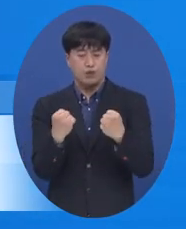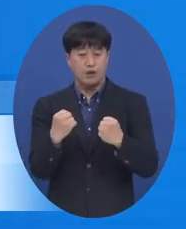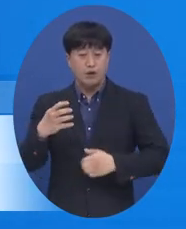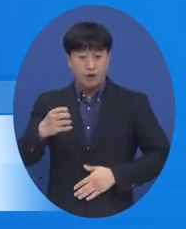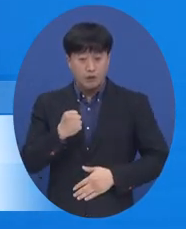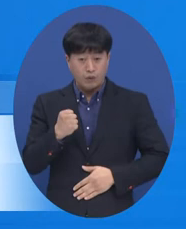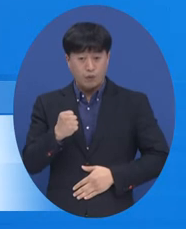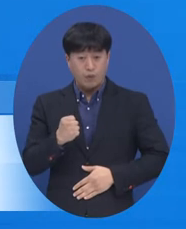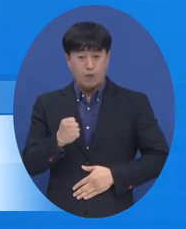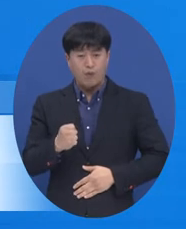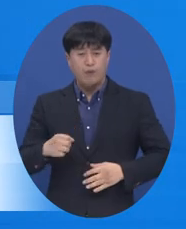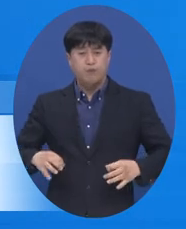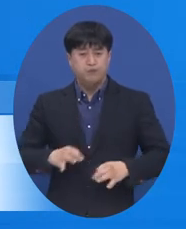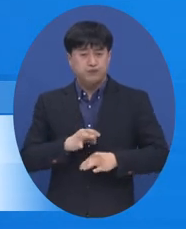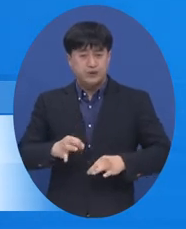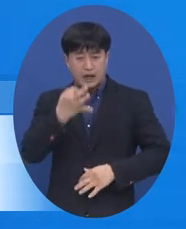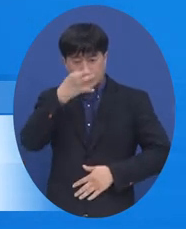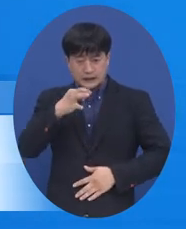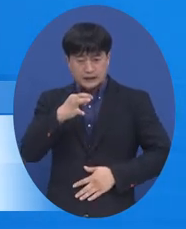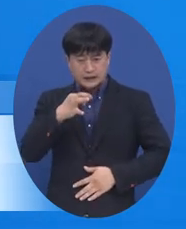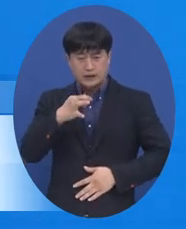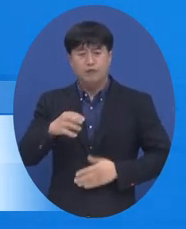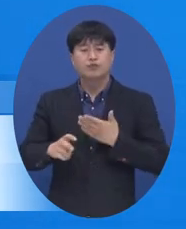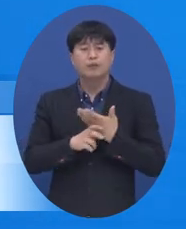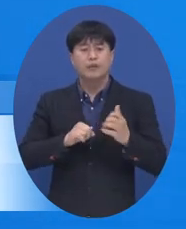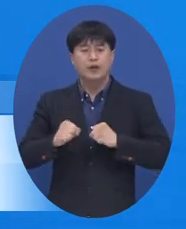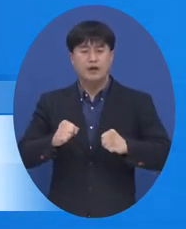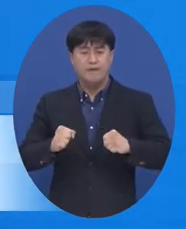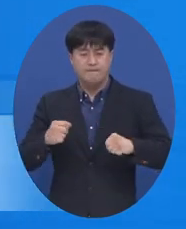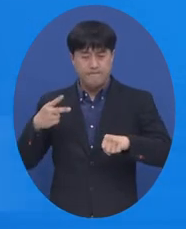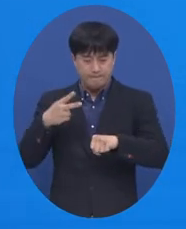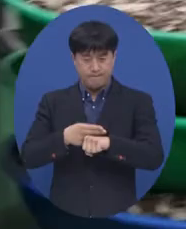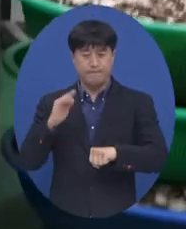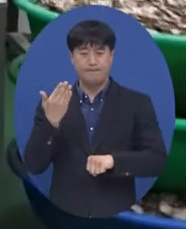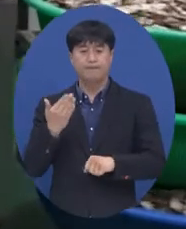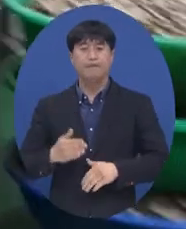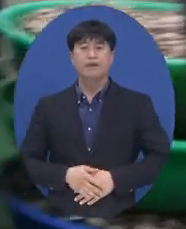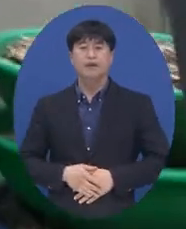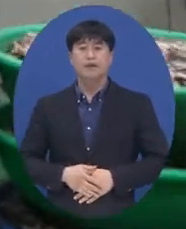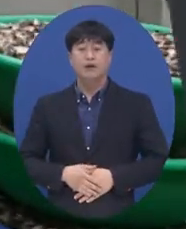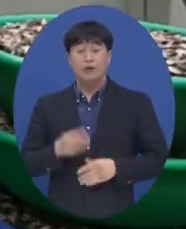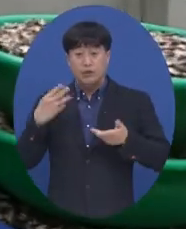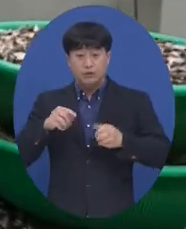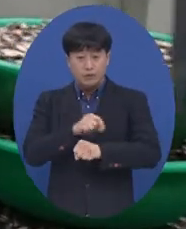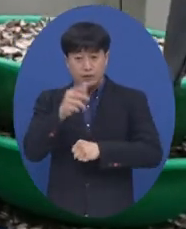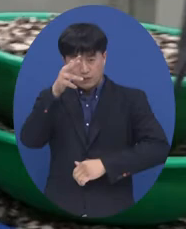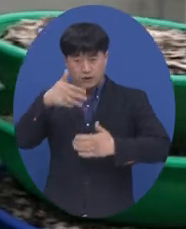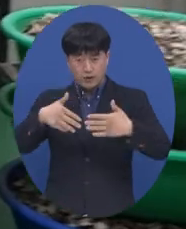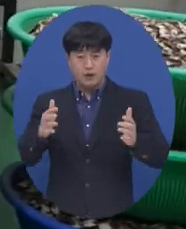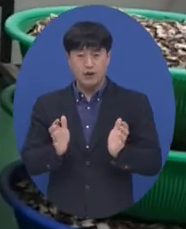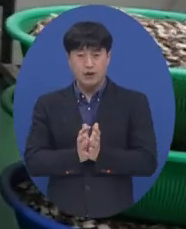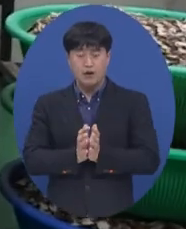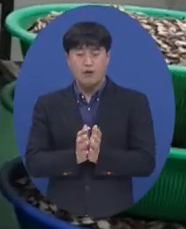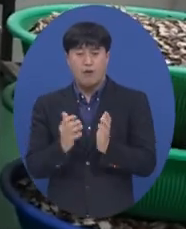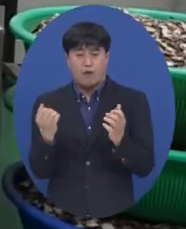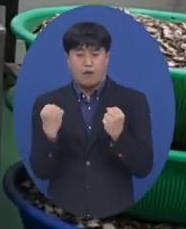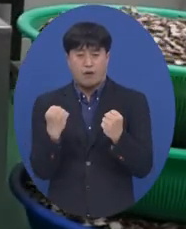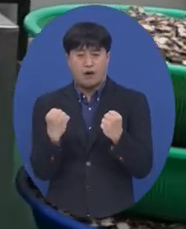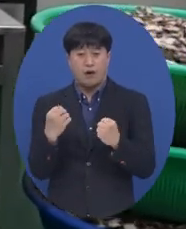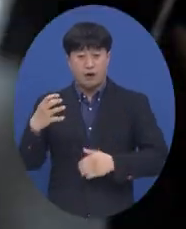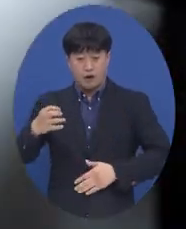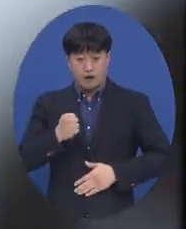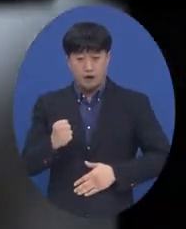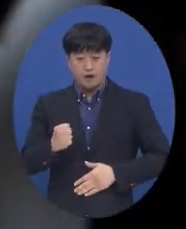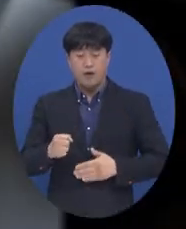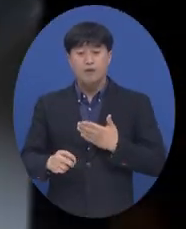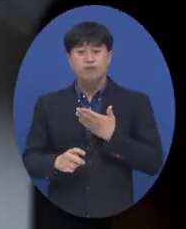담보로 부당 이득을 취하려는 불법 행위는 반드시 근절되어야 합니다. 경기도 특사경은 도민의 건강을 담보로 한 의약품 관련